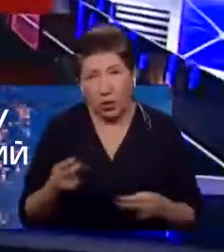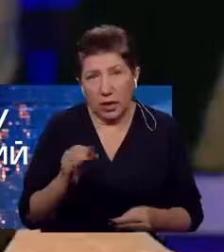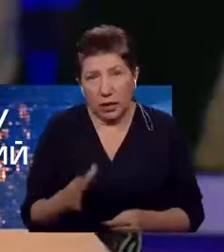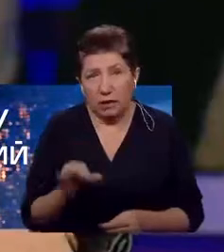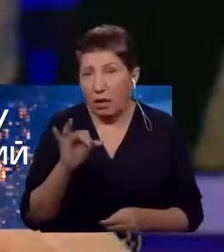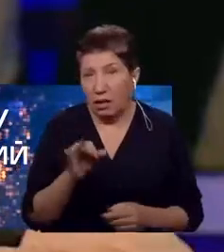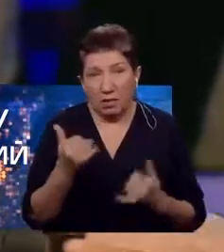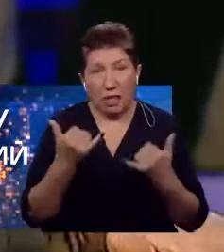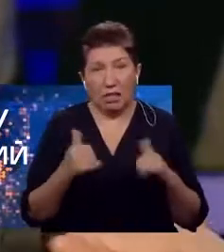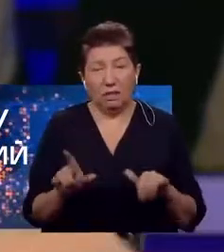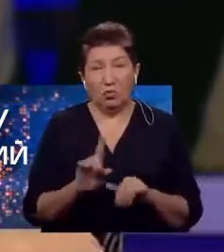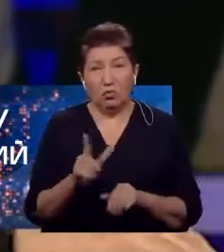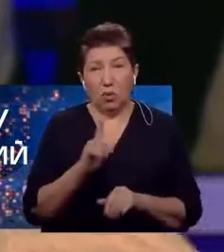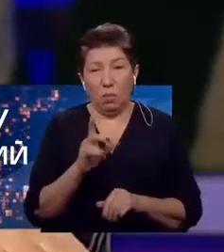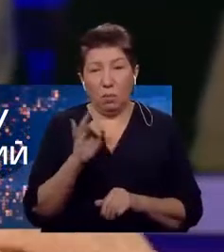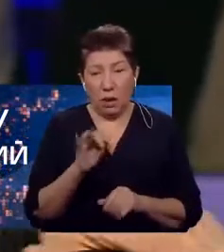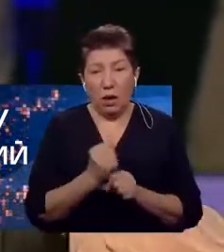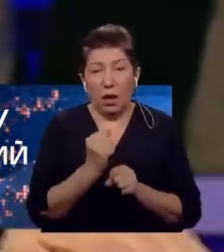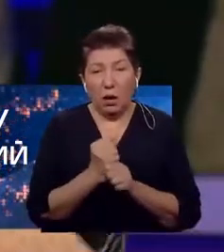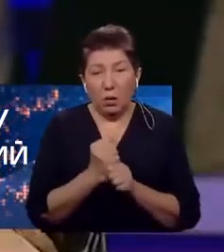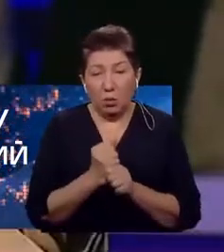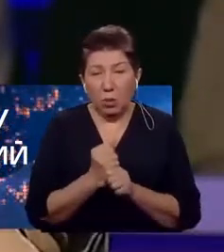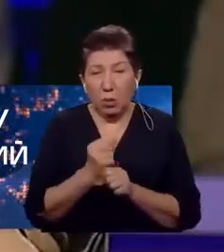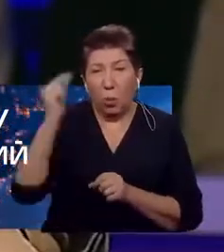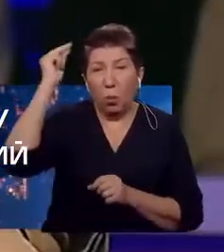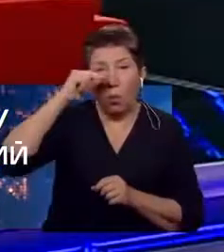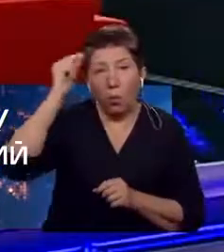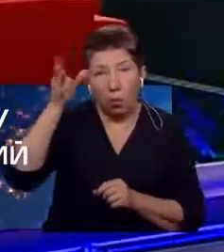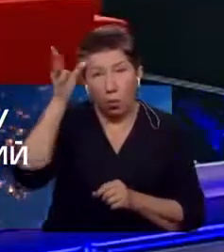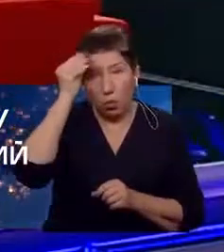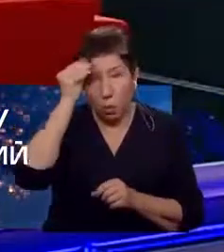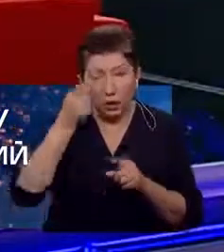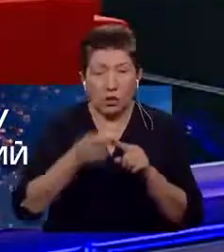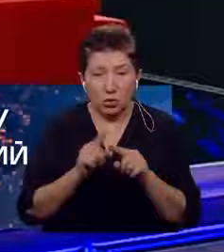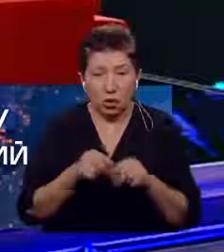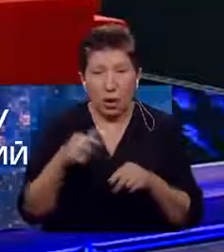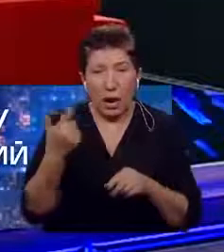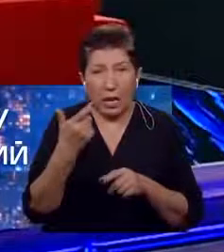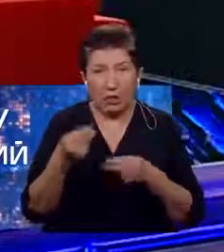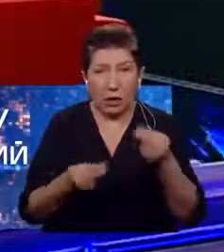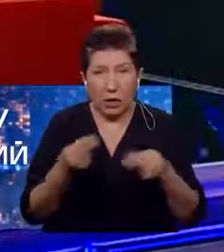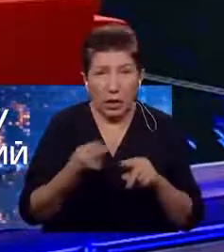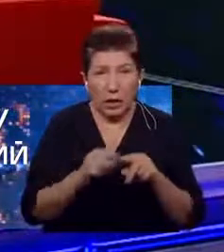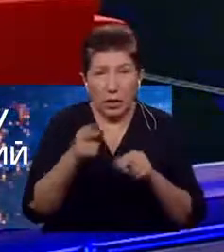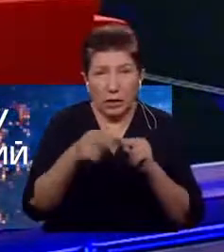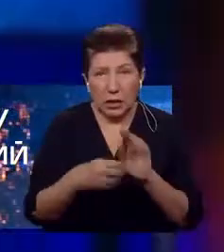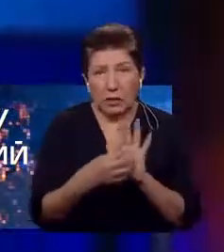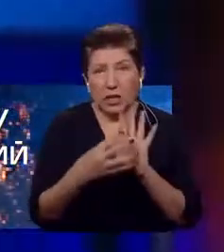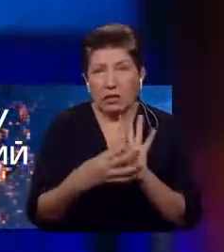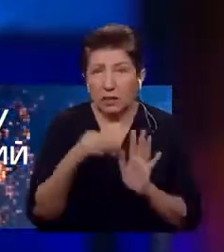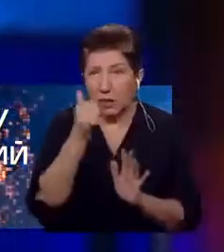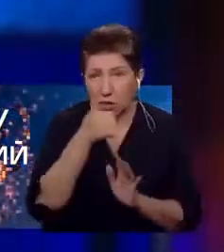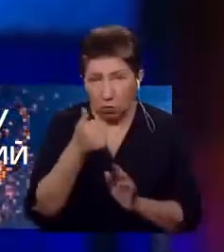І не дивно, що ми робимо уроки з цього газового контракту, який завершиться в 2019 році.